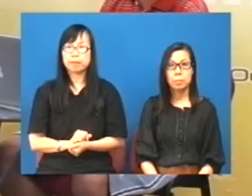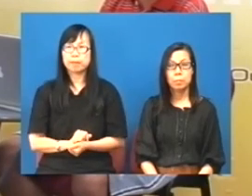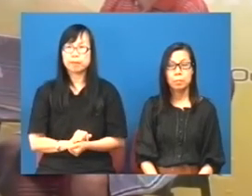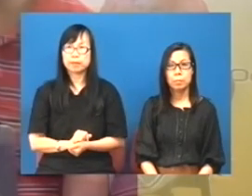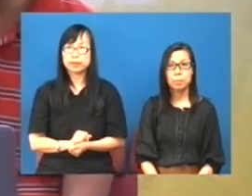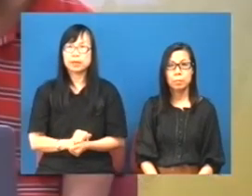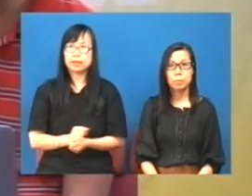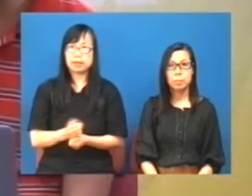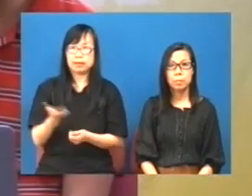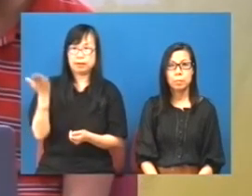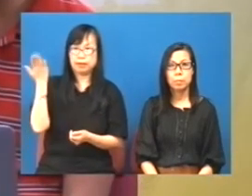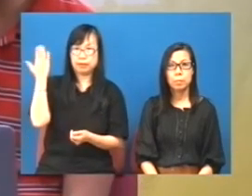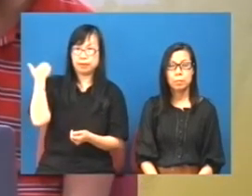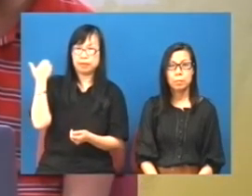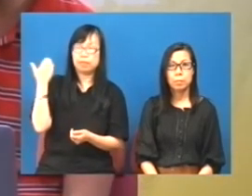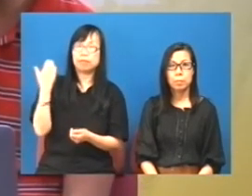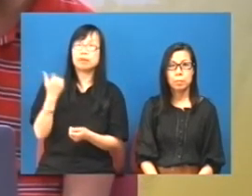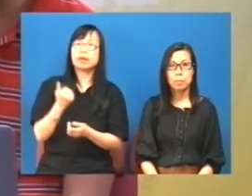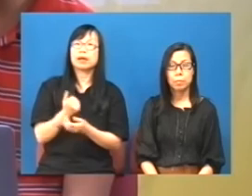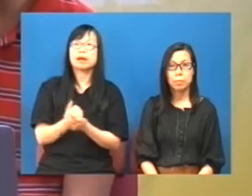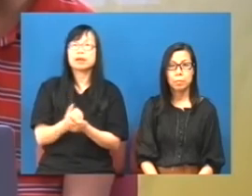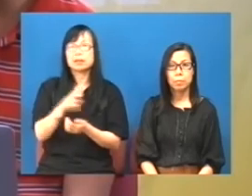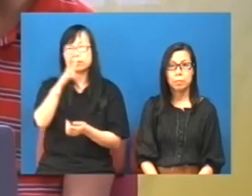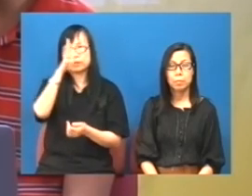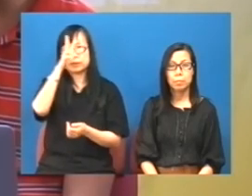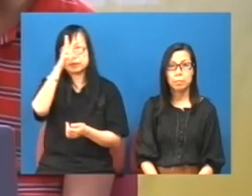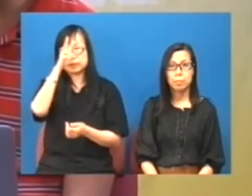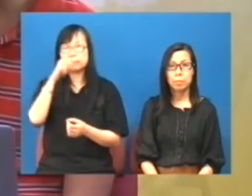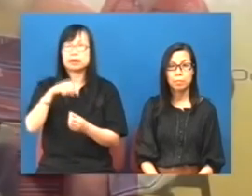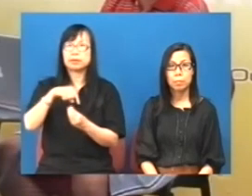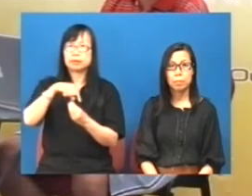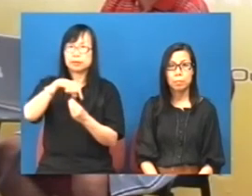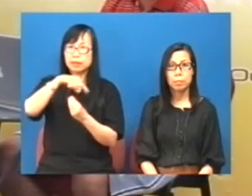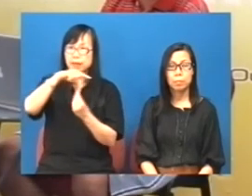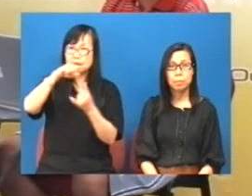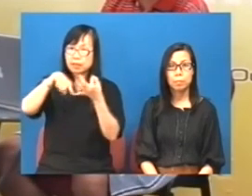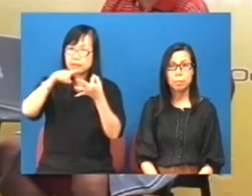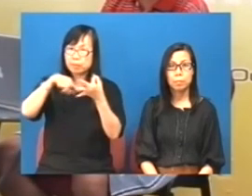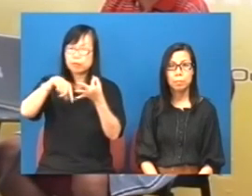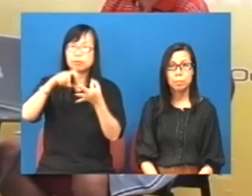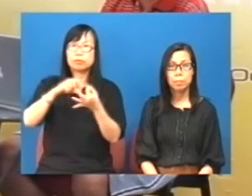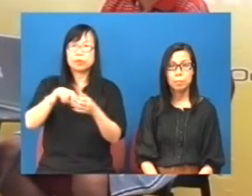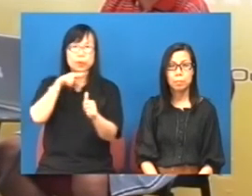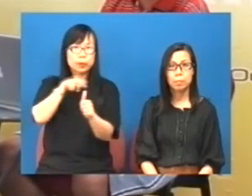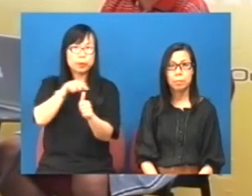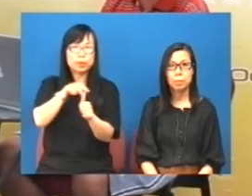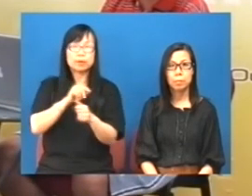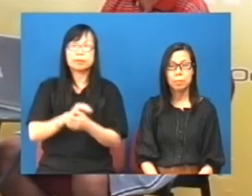當時是由市政事務處去管即是由市政局去管